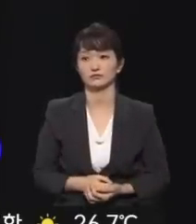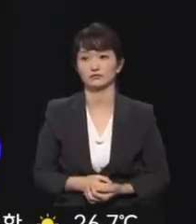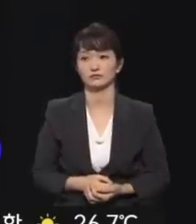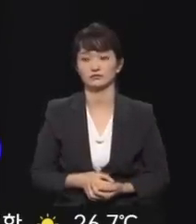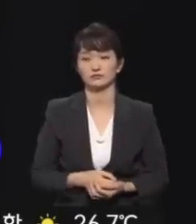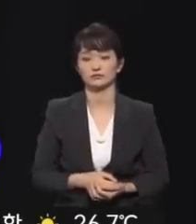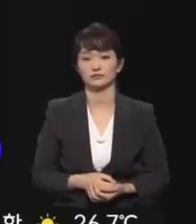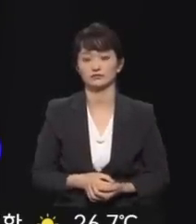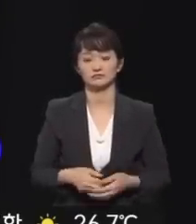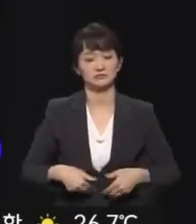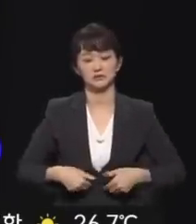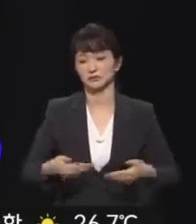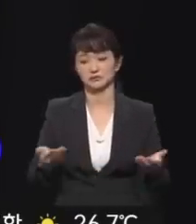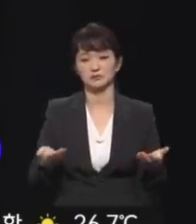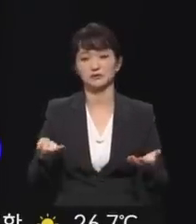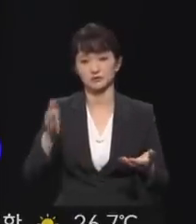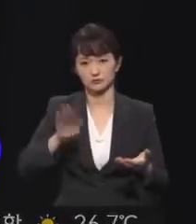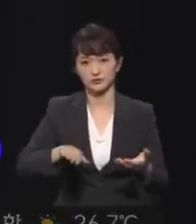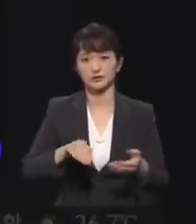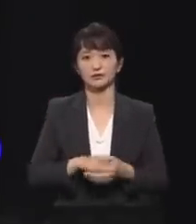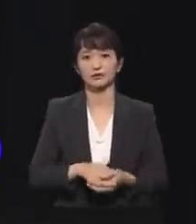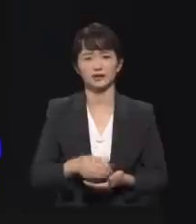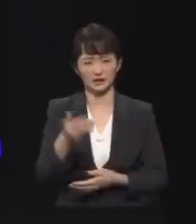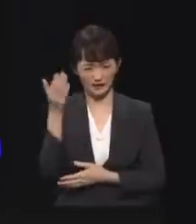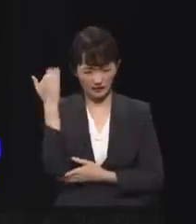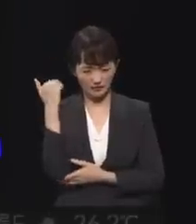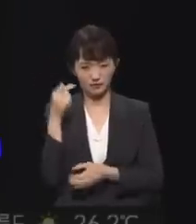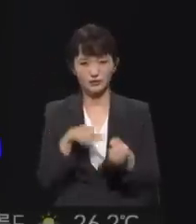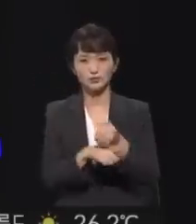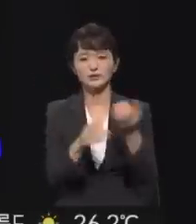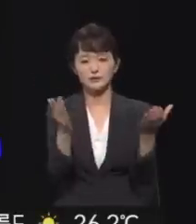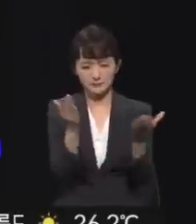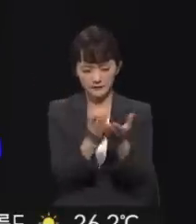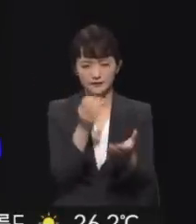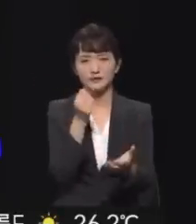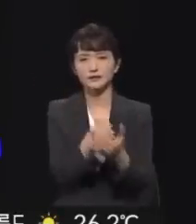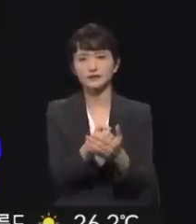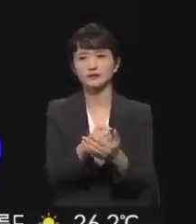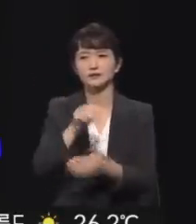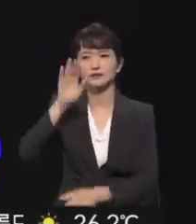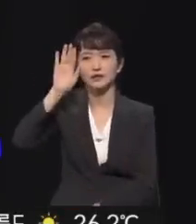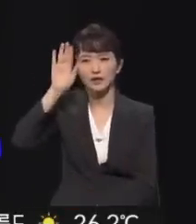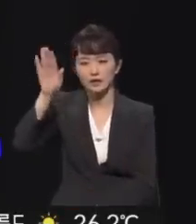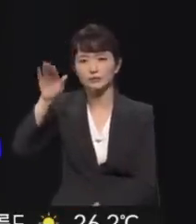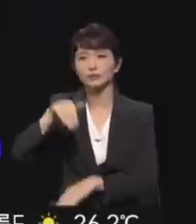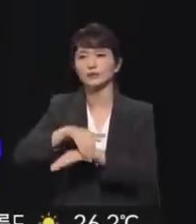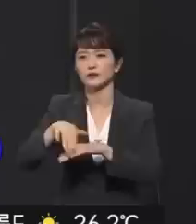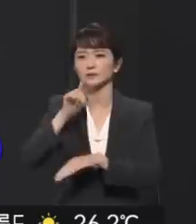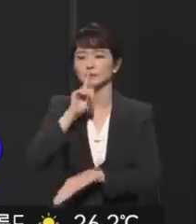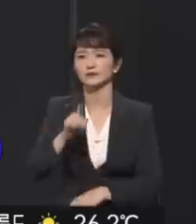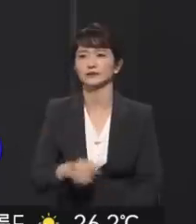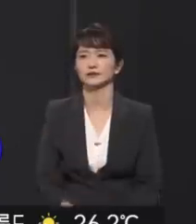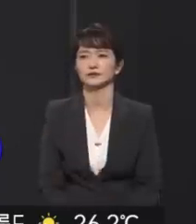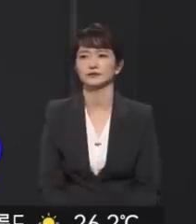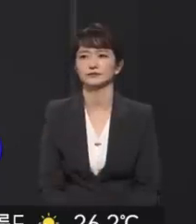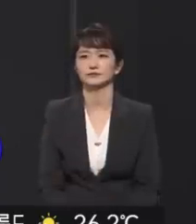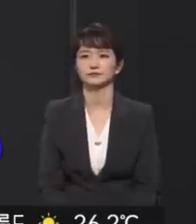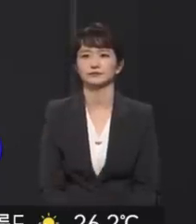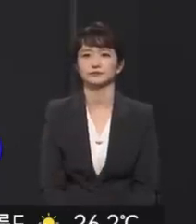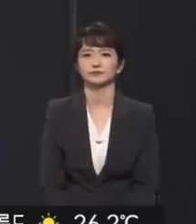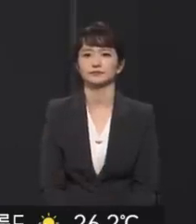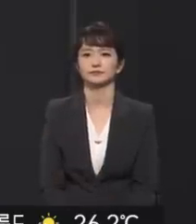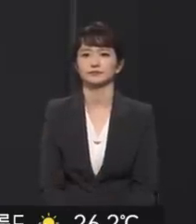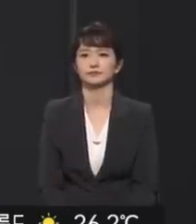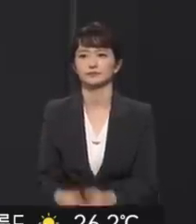이야기이긴 합니다만 합리적인 판단을 그 당시에 했던 게 아닌가 이런 생각으로 이제 앞으로 를 얘기 해야 되겠죠 천신이 국어 아까 제가 말씀드렸지만 요